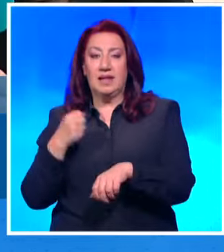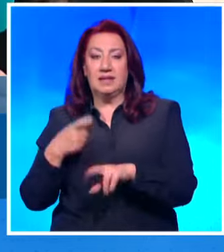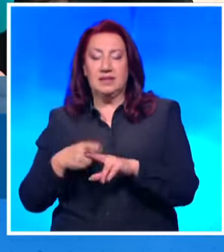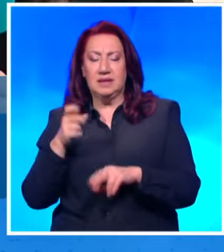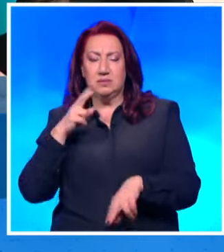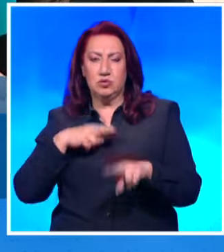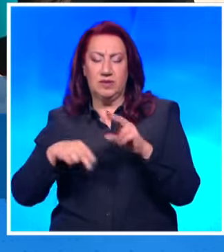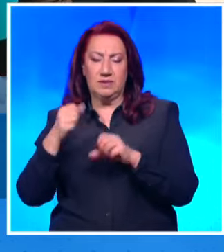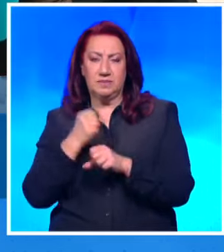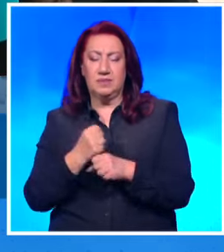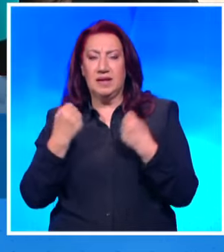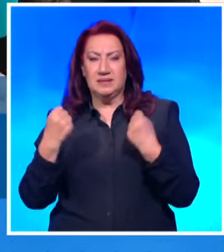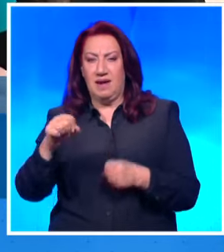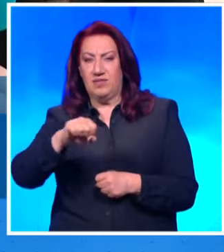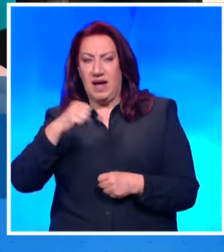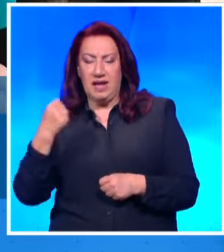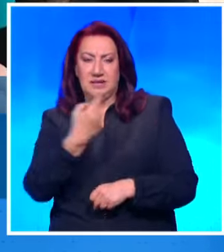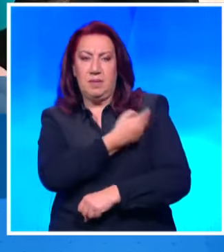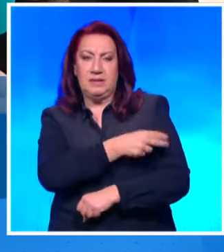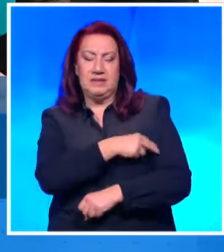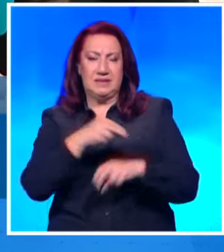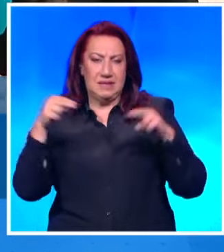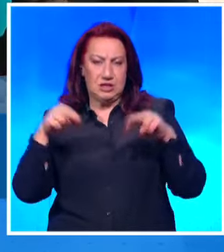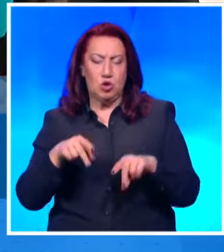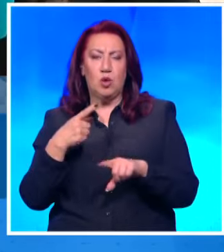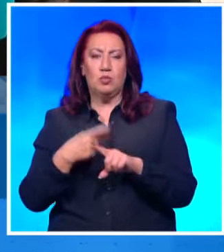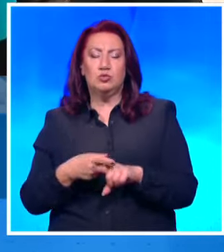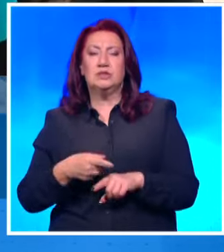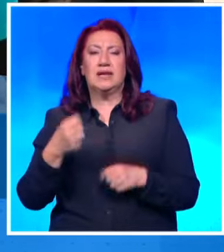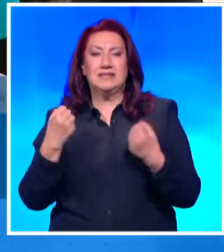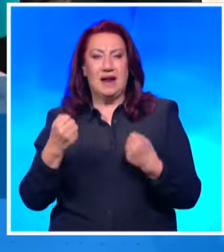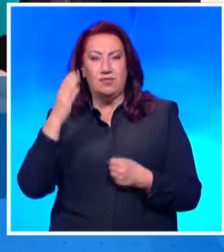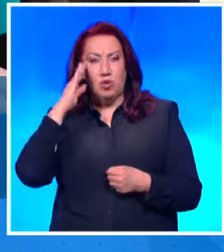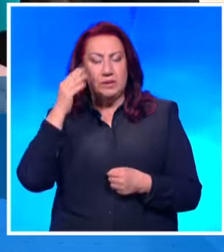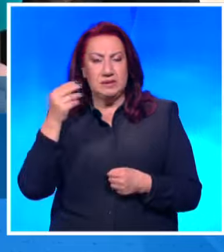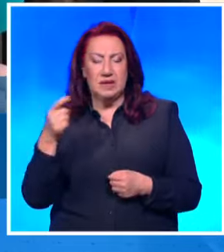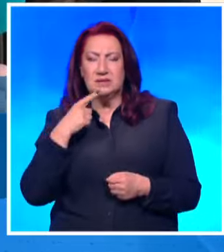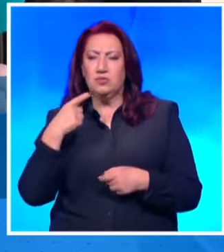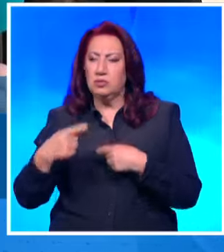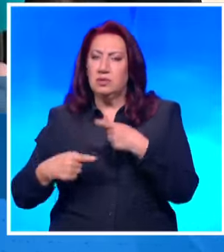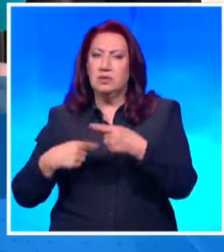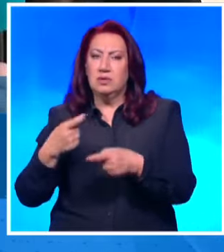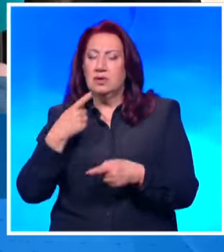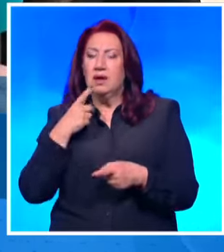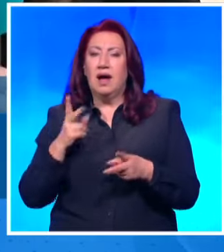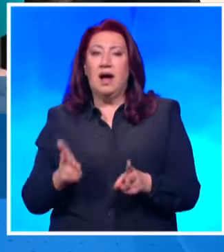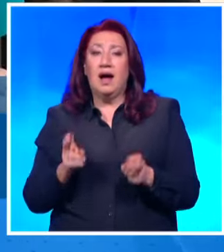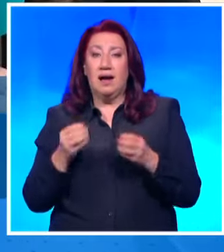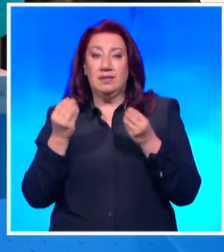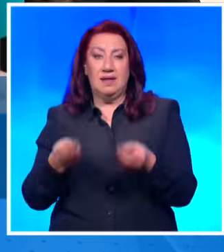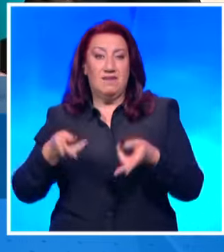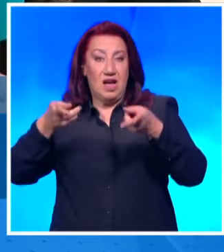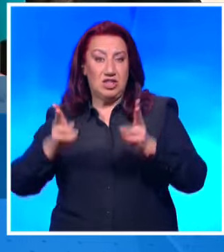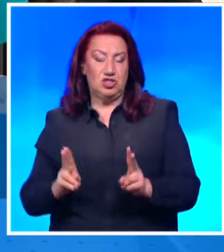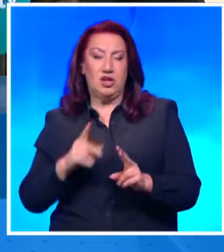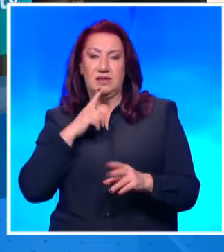Медицинският надзор и Здравното министерство в целия процес подаване на разрешение за изграждане на частната болница, в която беше анонсирано,